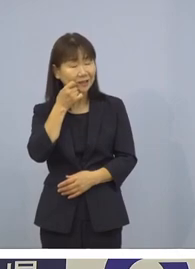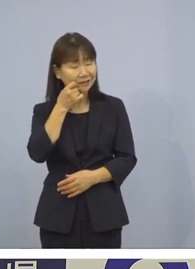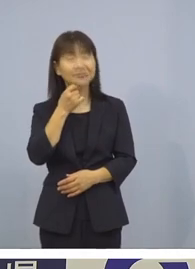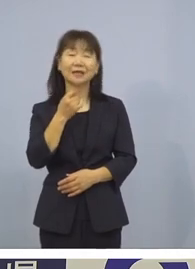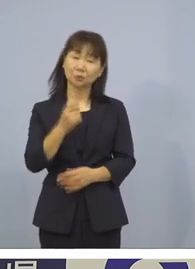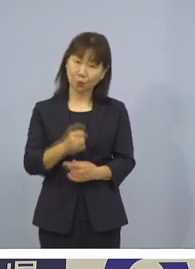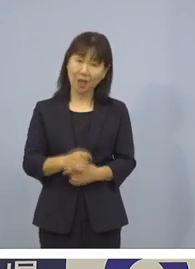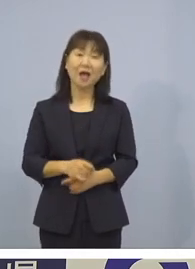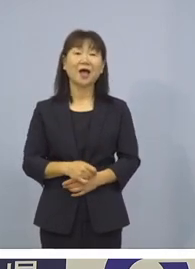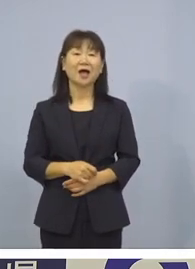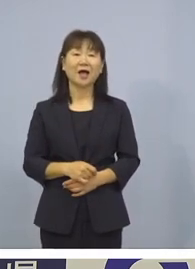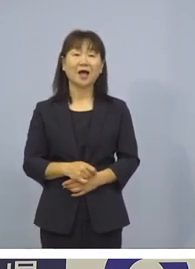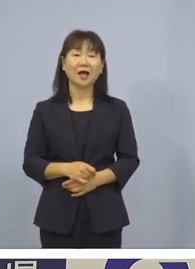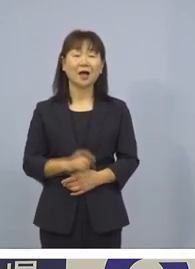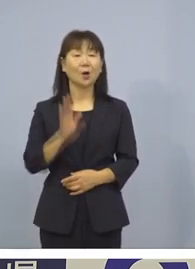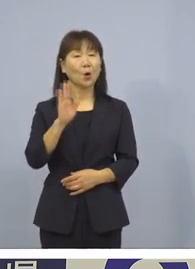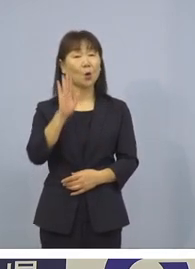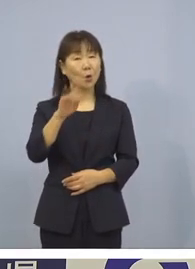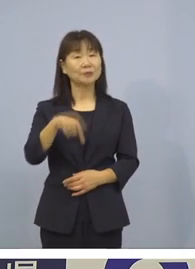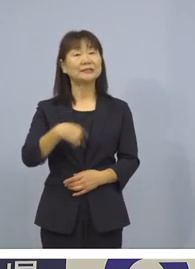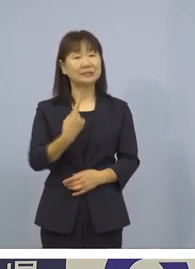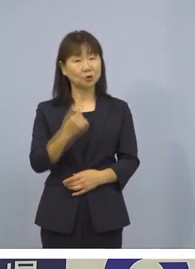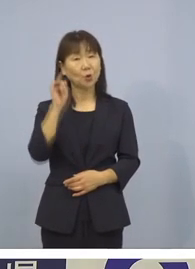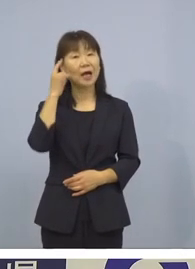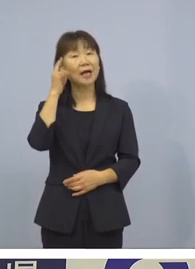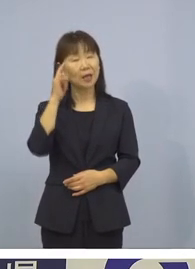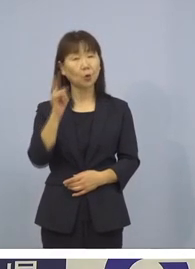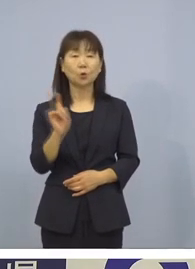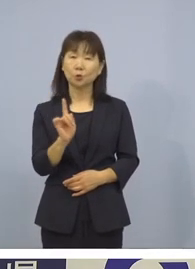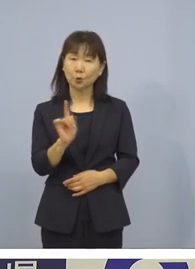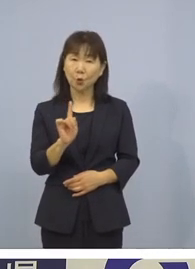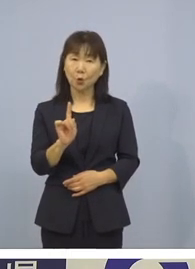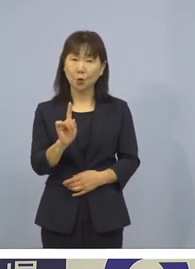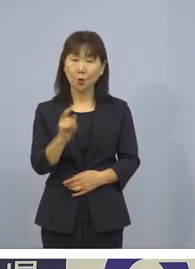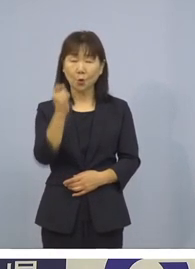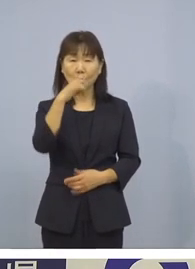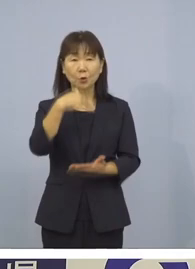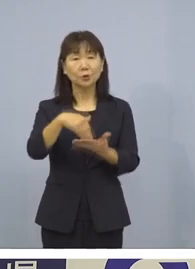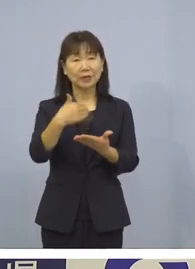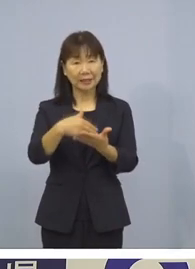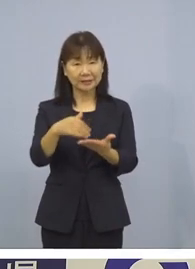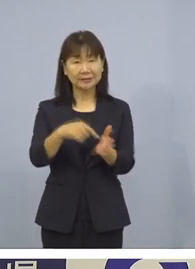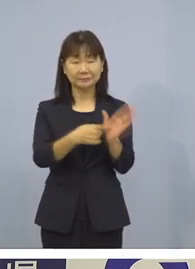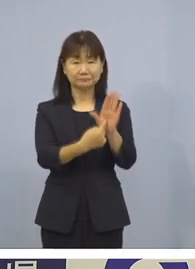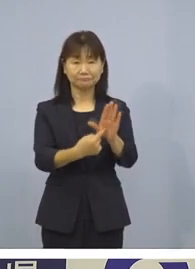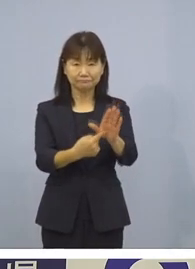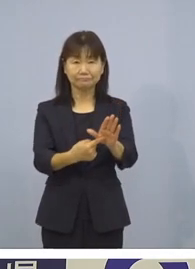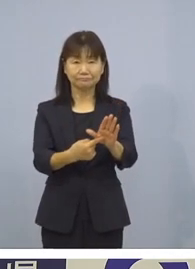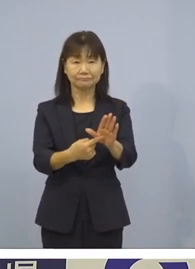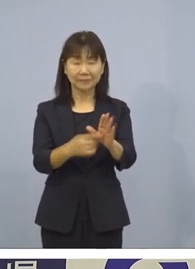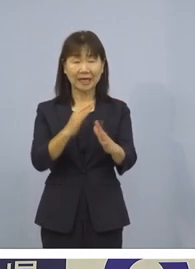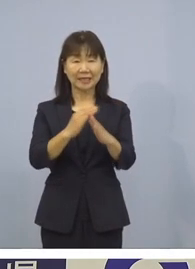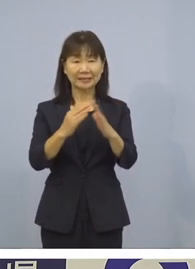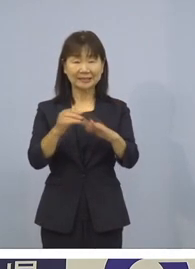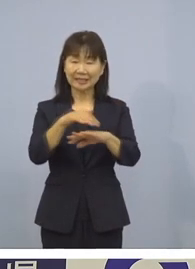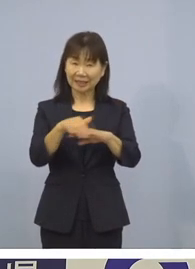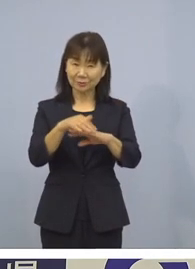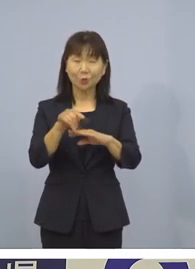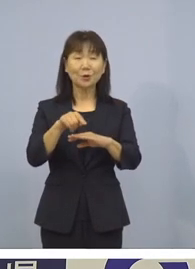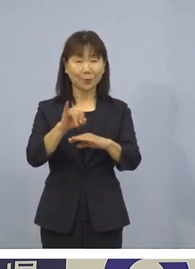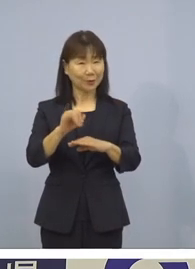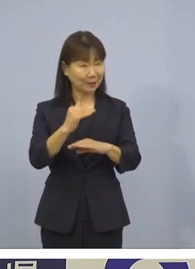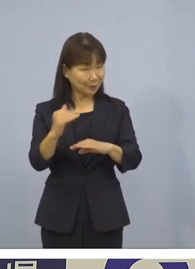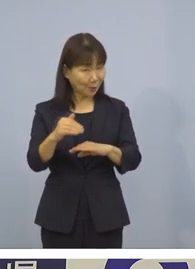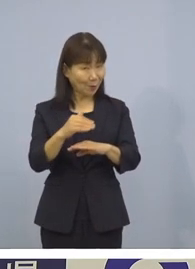ですが、今後自身の考え、をこうどういうふうにこう予算に反映させていく戦略みたいな、それも囲碁戦略かもしれません